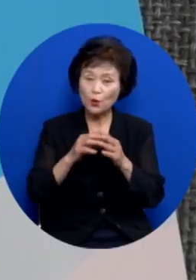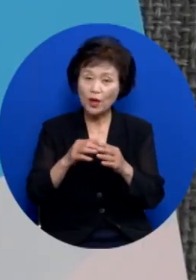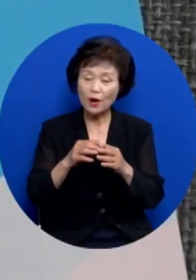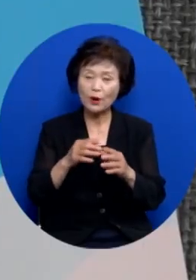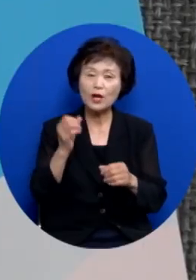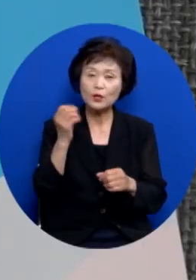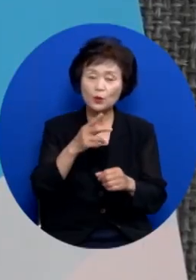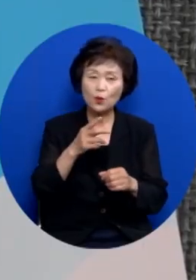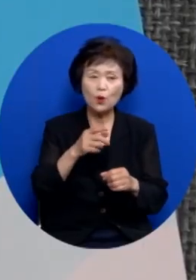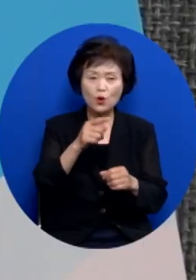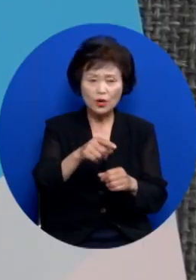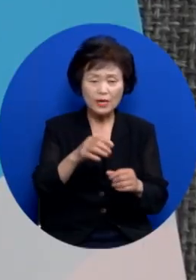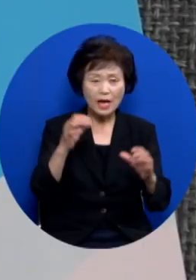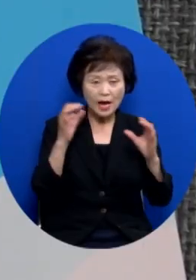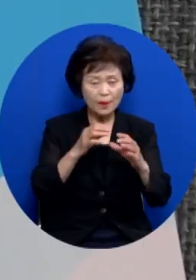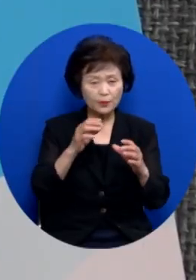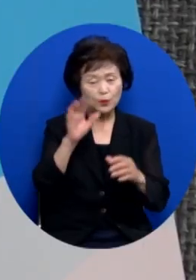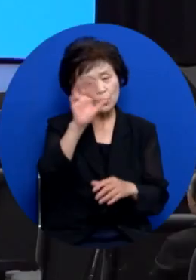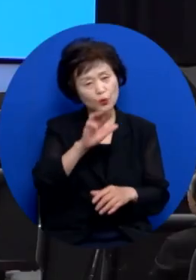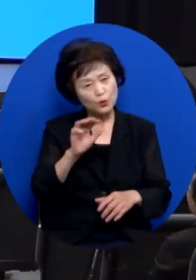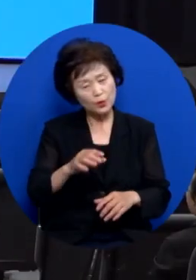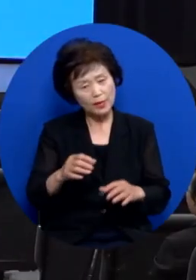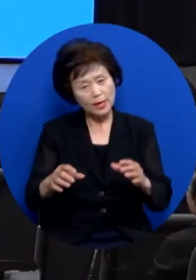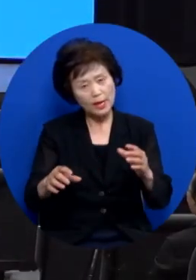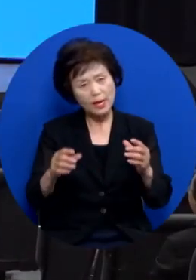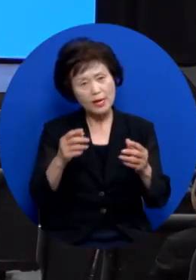총회의 접목할 수 있는 교육정책 모델을 제시했습니다